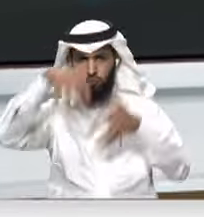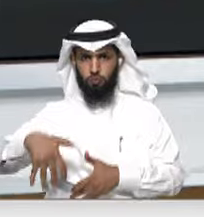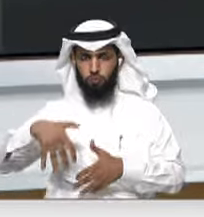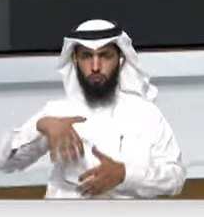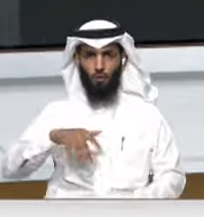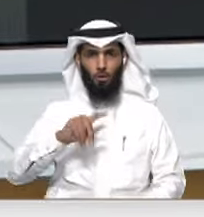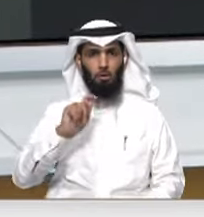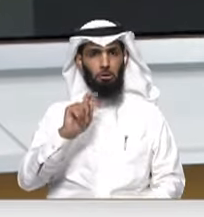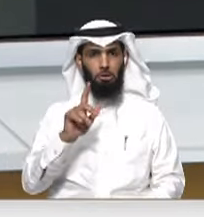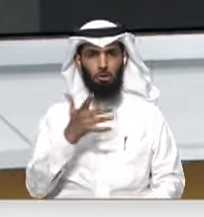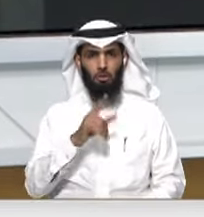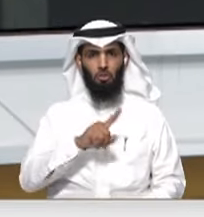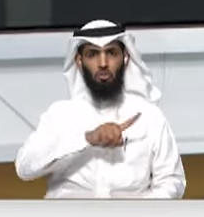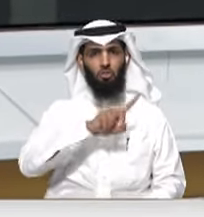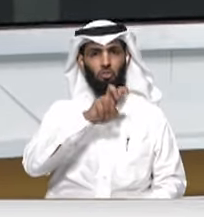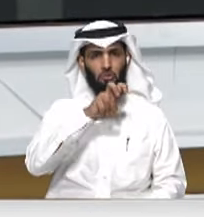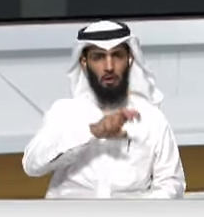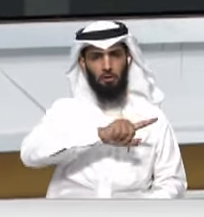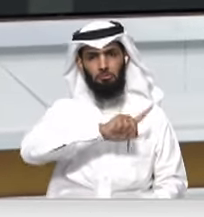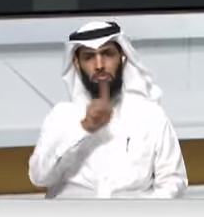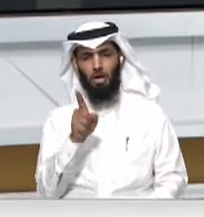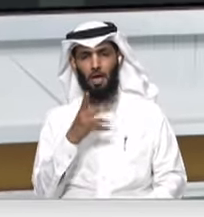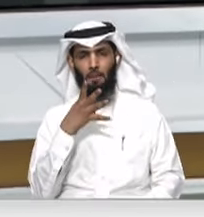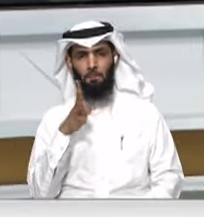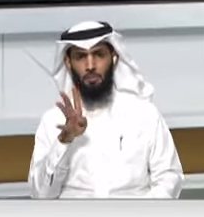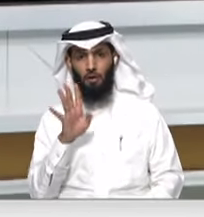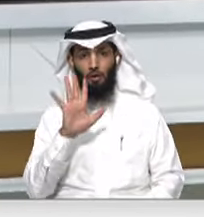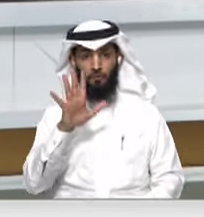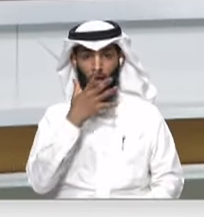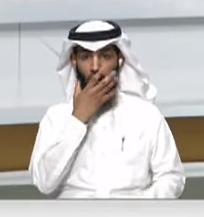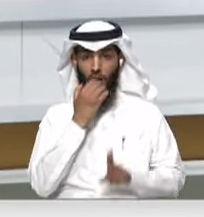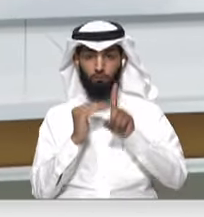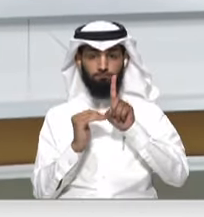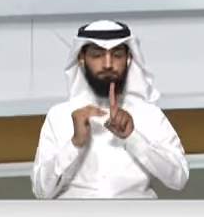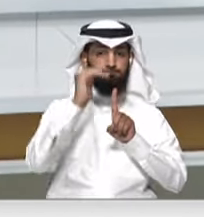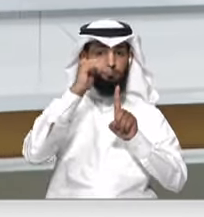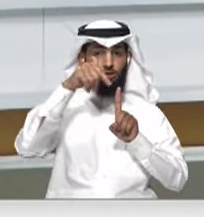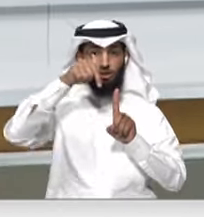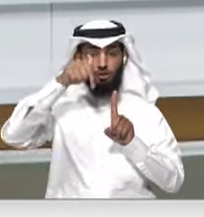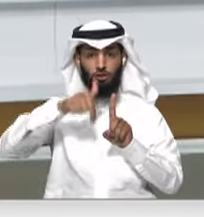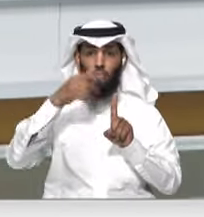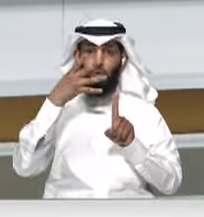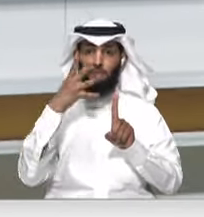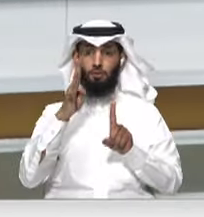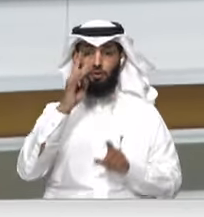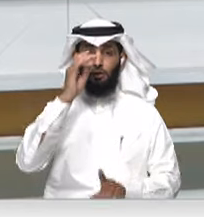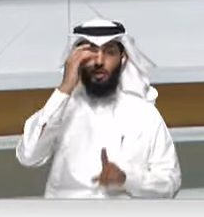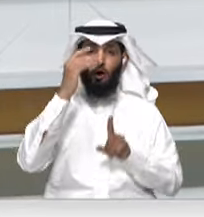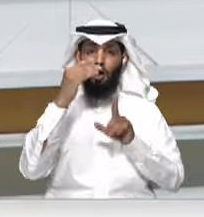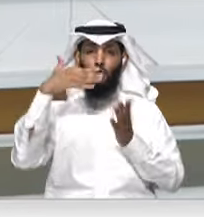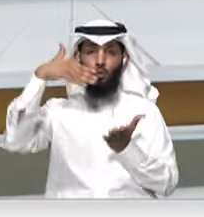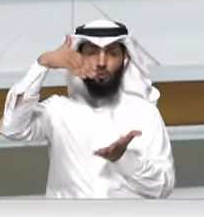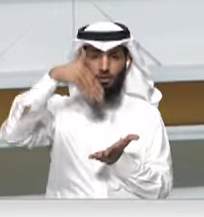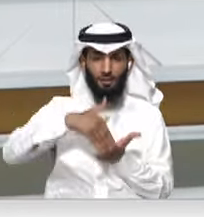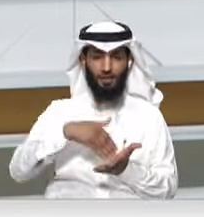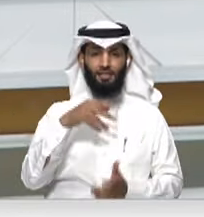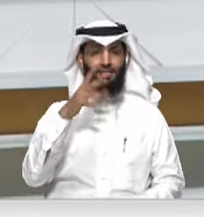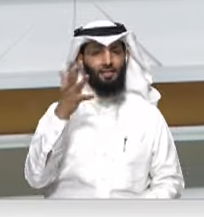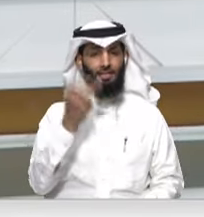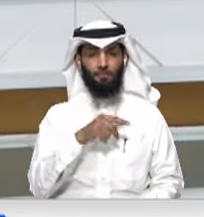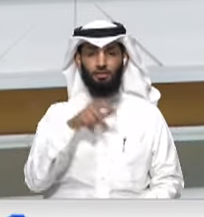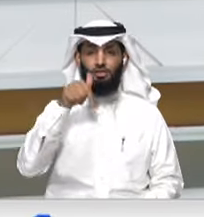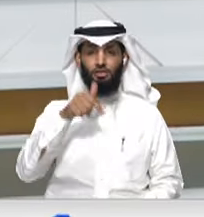من 8 الى 40 م في الساعه درجه الحراره العظمى 46 درجه مئويه والصغره 35 درجه